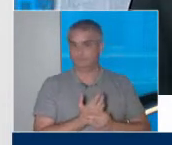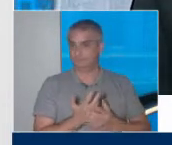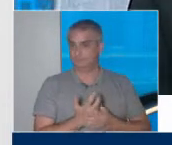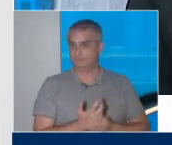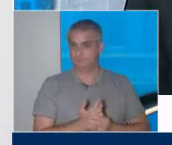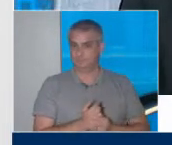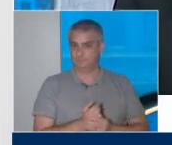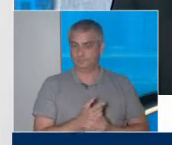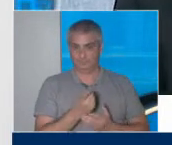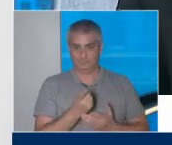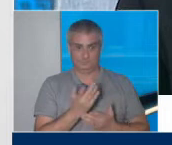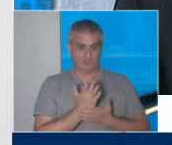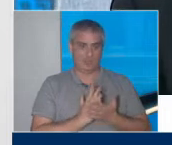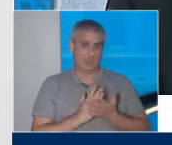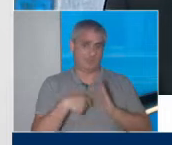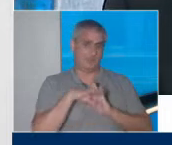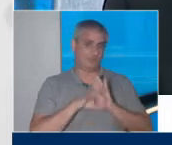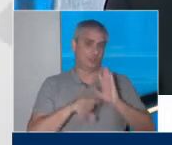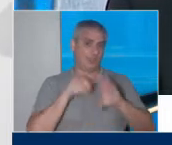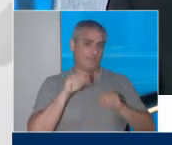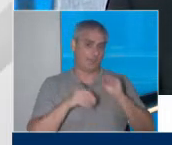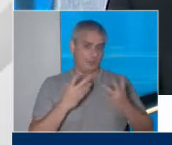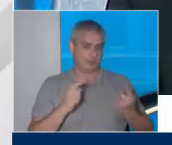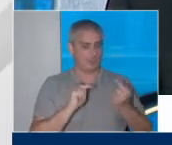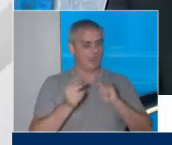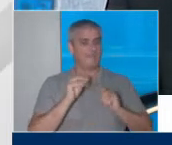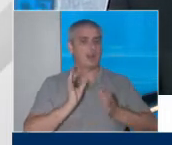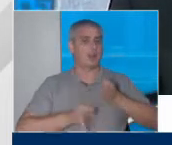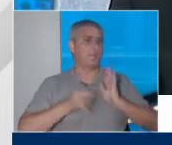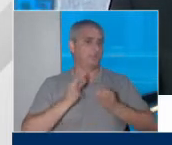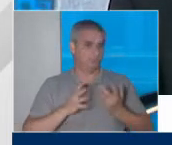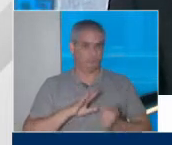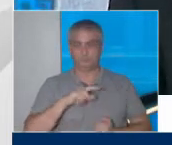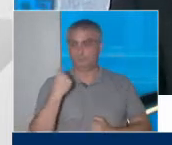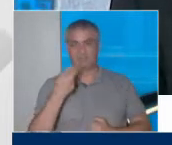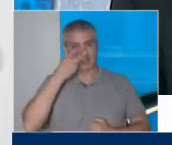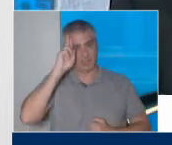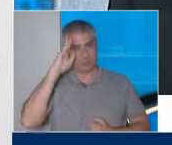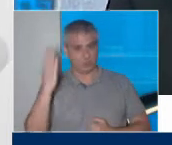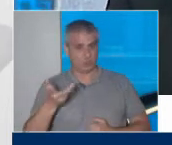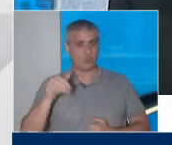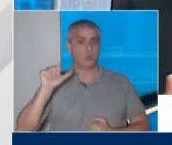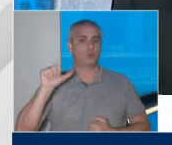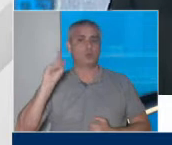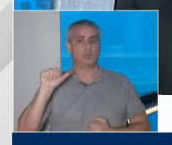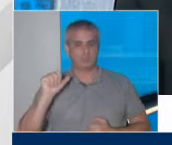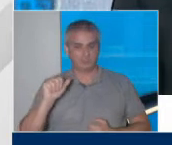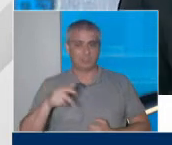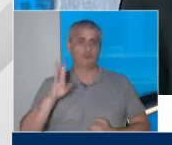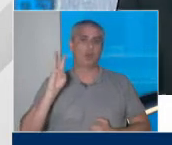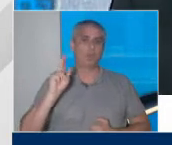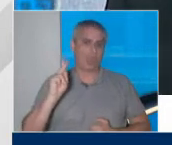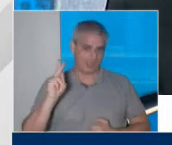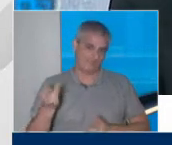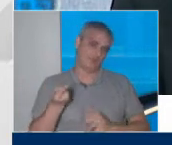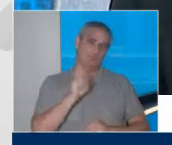זה הולך להיות חלק מסדר היום של מערכת הבחירות, הקרב על מערכת המשפט, מצד אחד הליכוד, דודי אמסלם, שלמה קרי